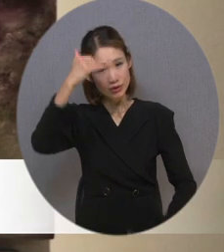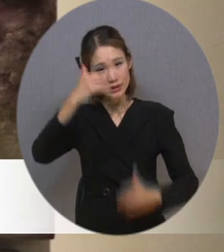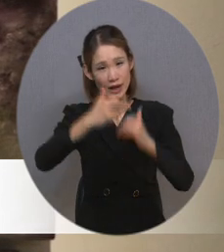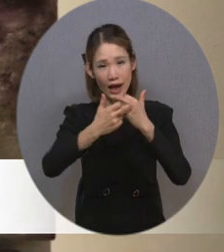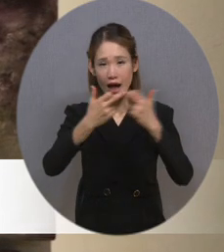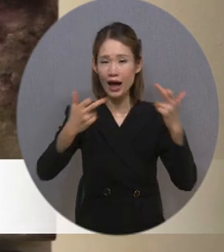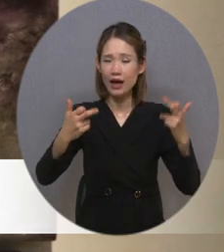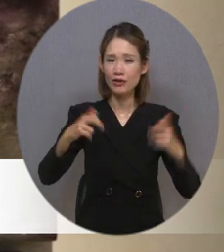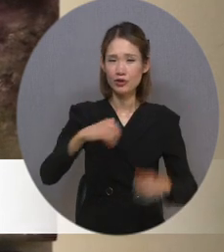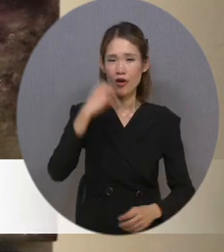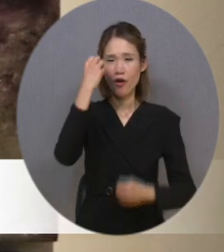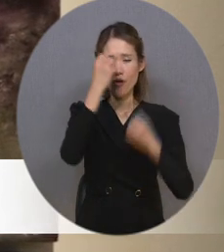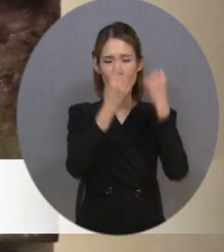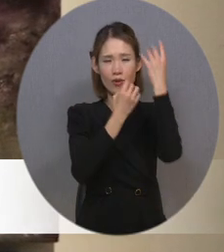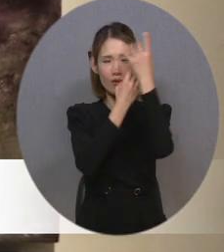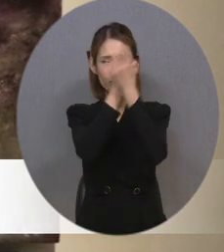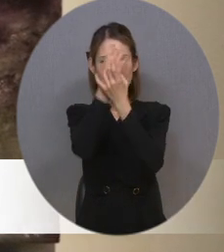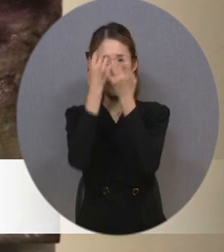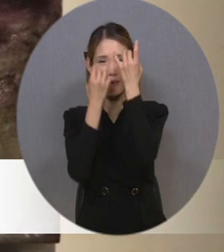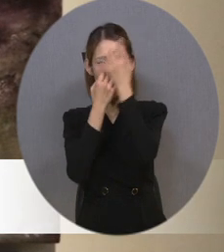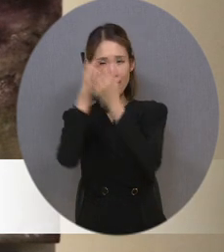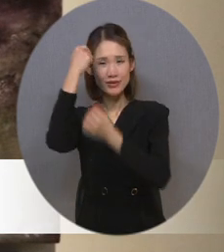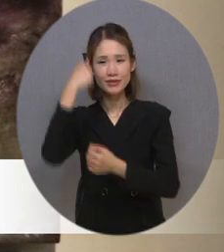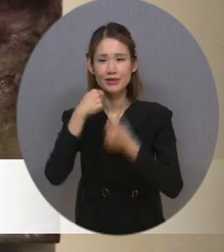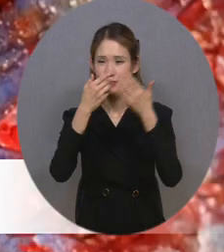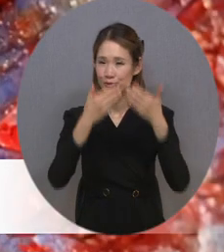같은 몽환적인 느낌을 줍니다.